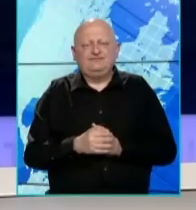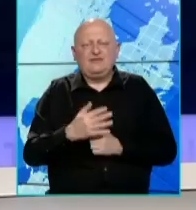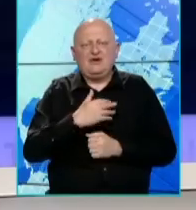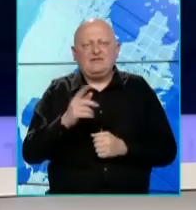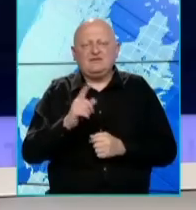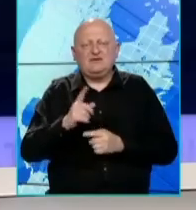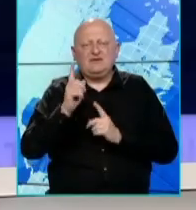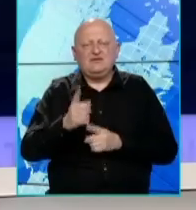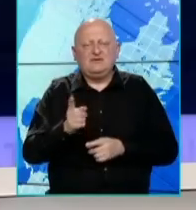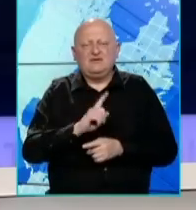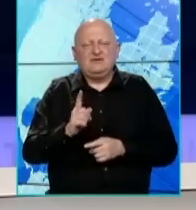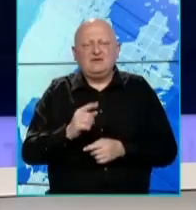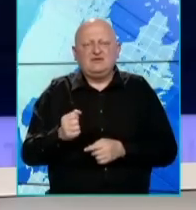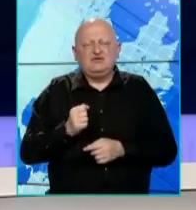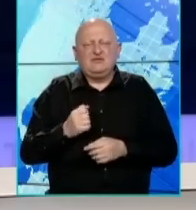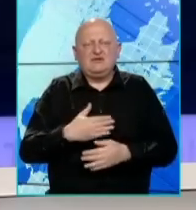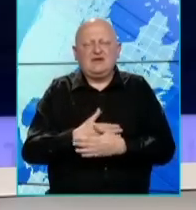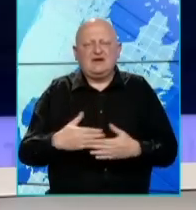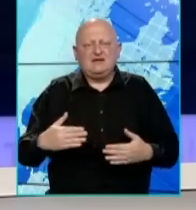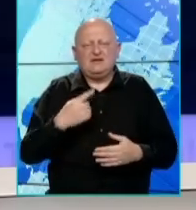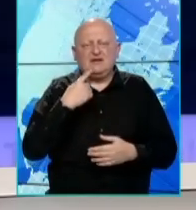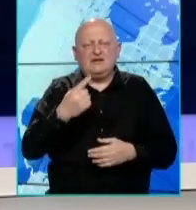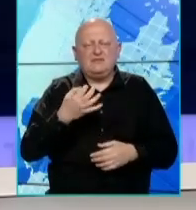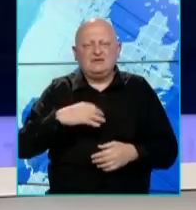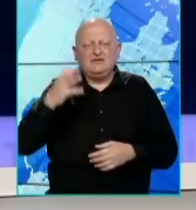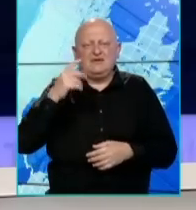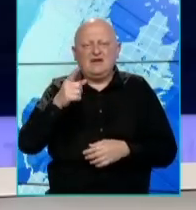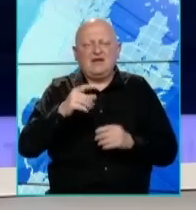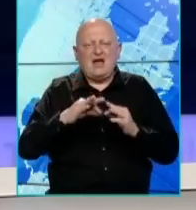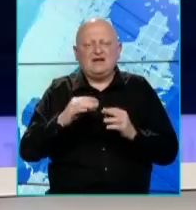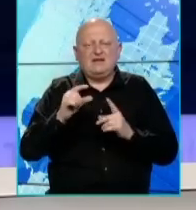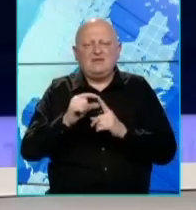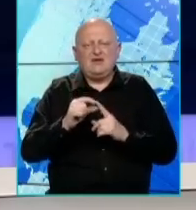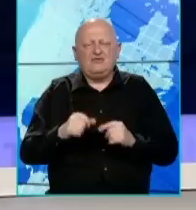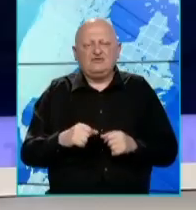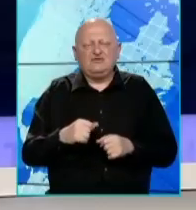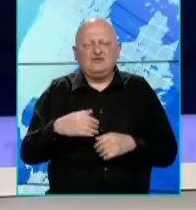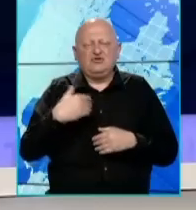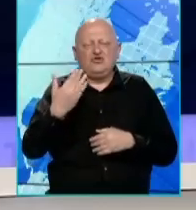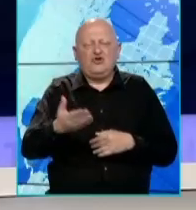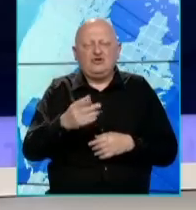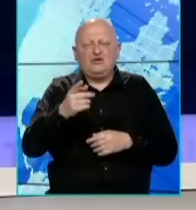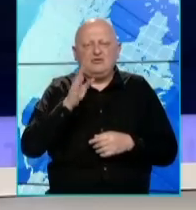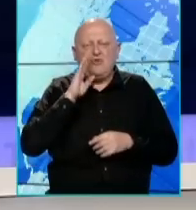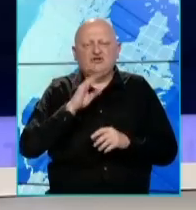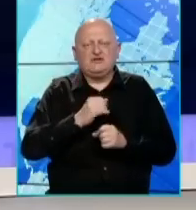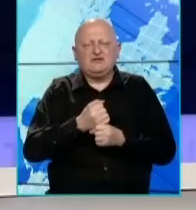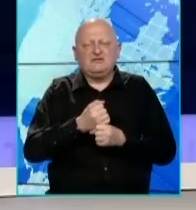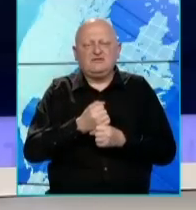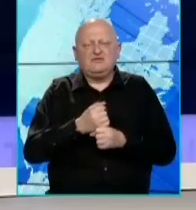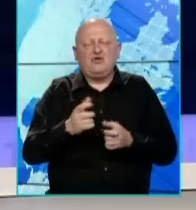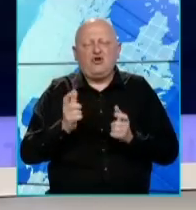Hrvatska nije u ratu i neće biti vojske na granicama, izjavio je premijer te zemlje Andrej Plenković. Dodao je i da od Bosne i